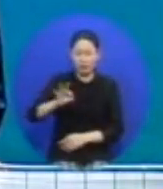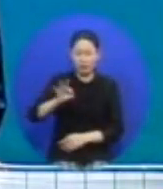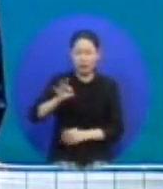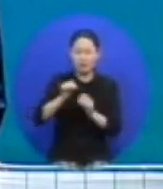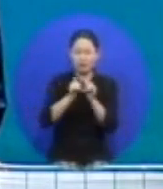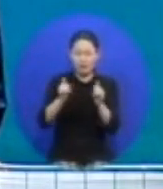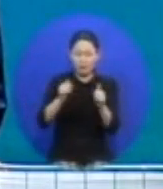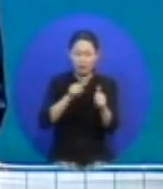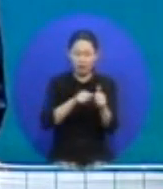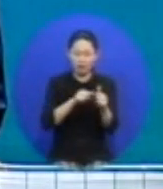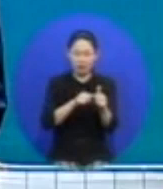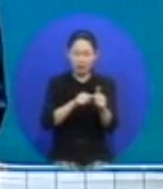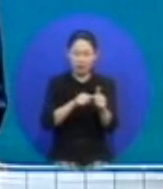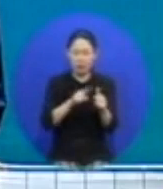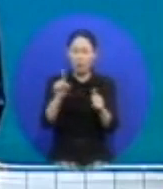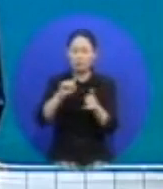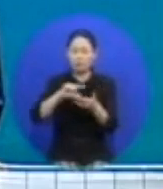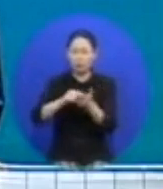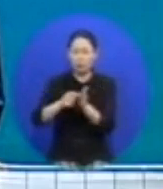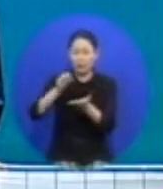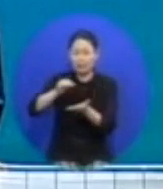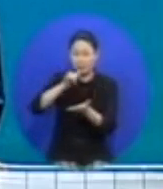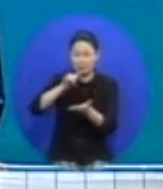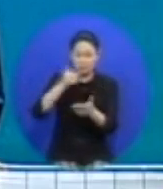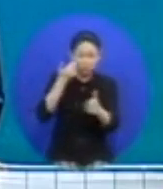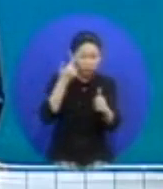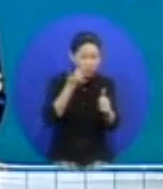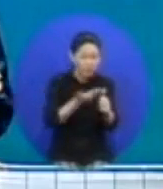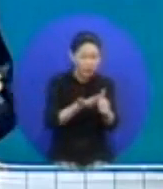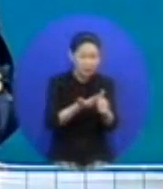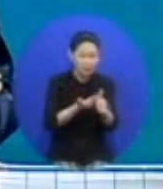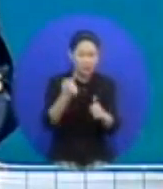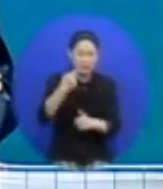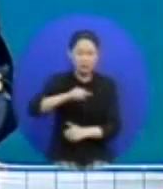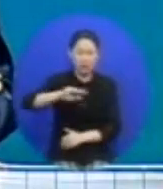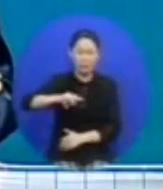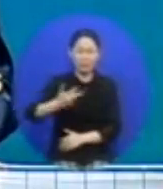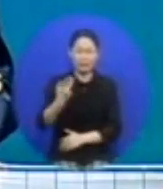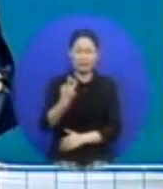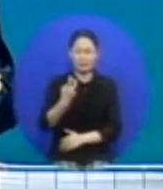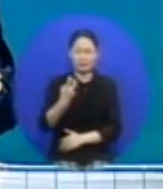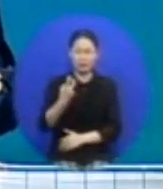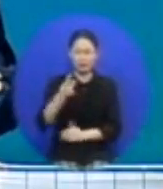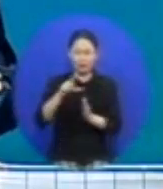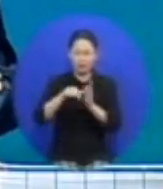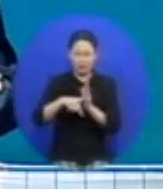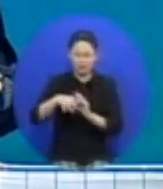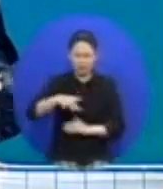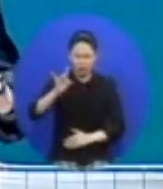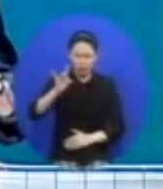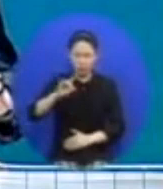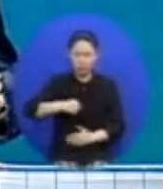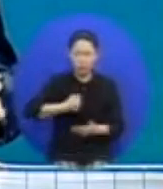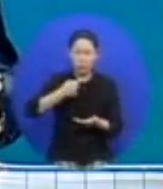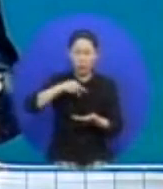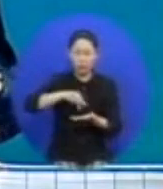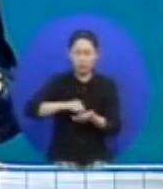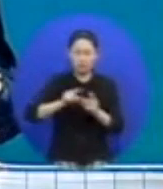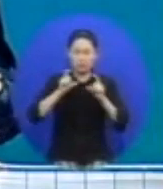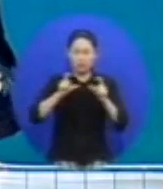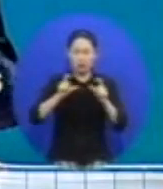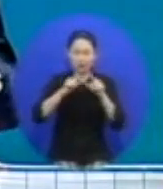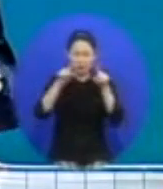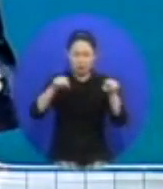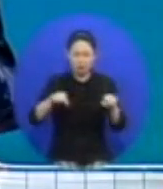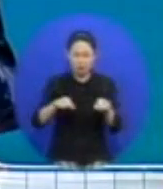있는건지 감정을 우리 했는데 1820년 에 처음 독립선언서를 인지할